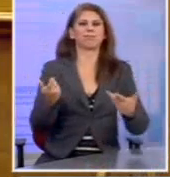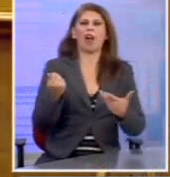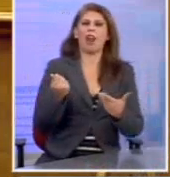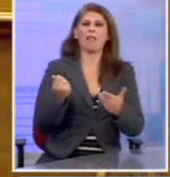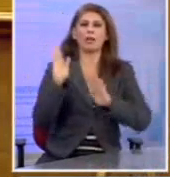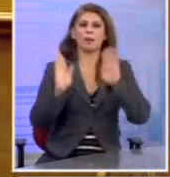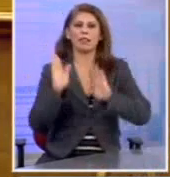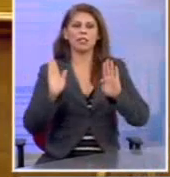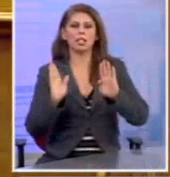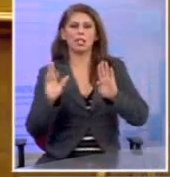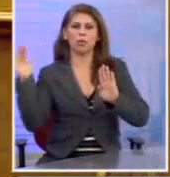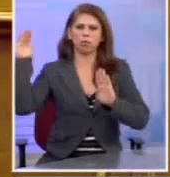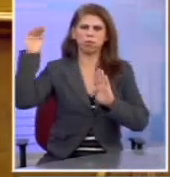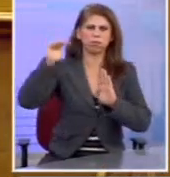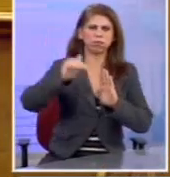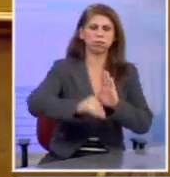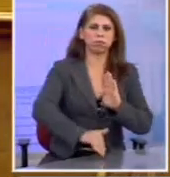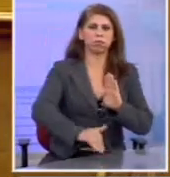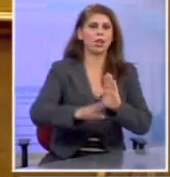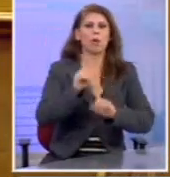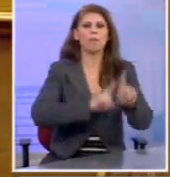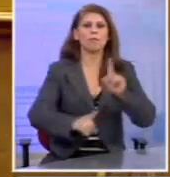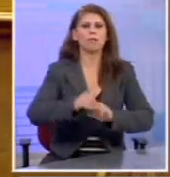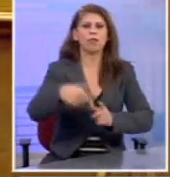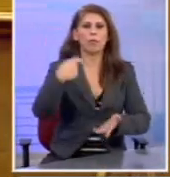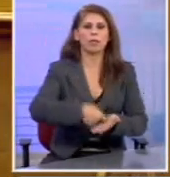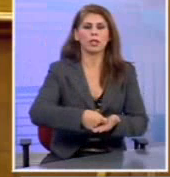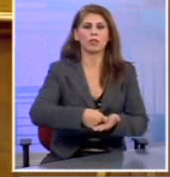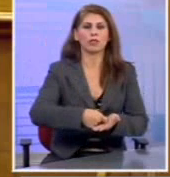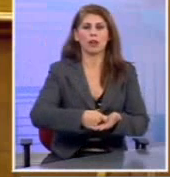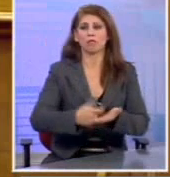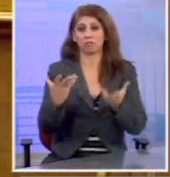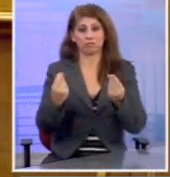εκτός των εκατοντάδων χιλιάδων ανυποψίαστων ήταν και τα ίδια τα ταμεία.